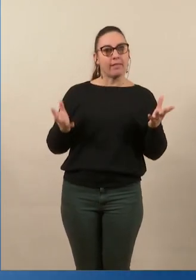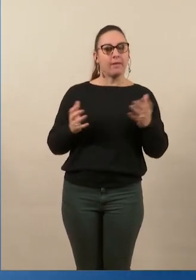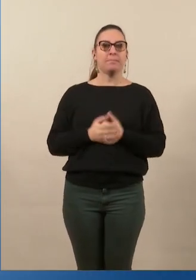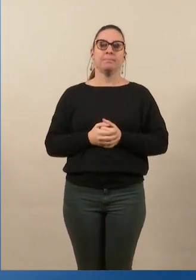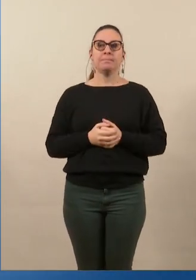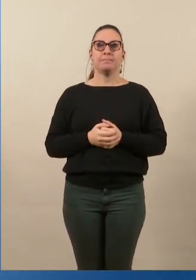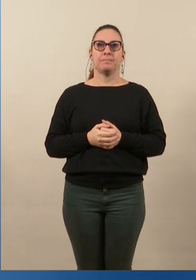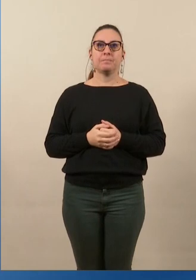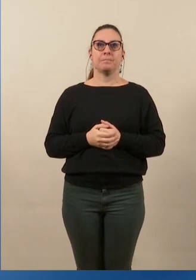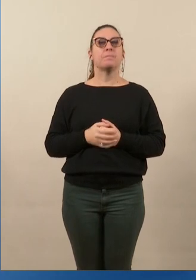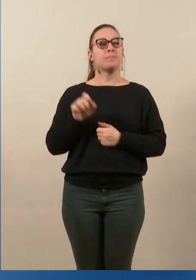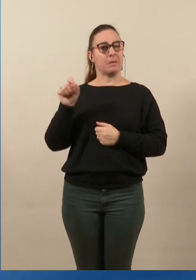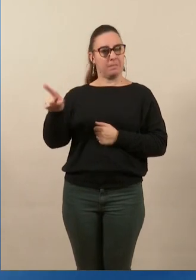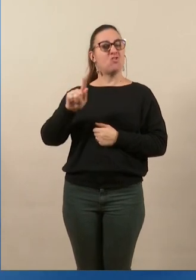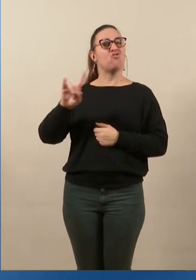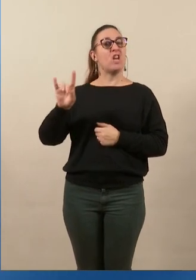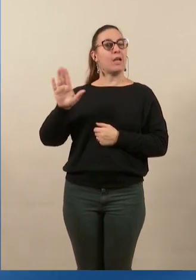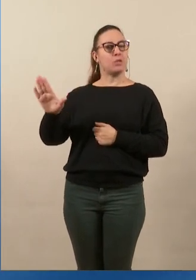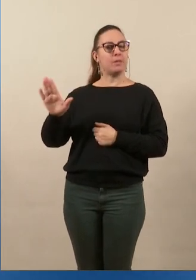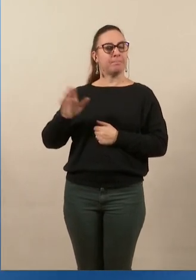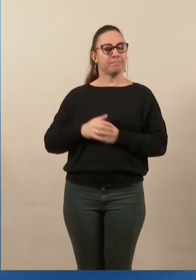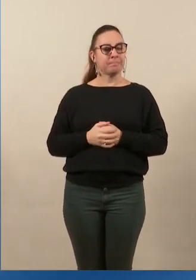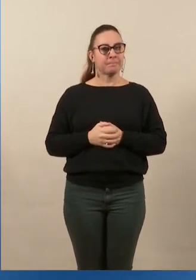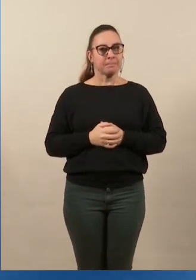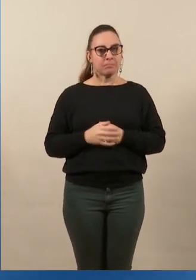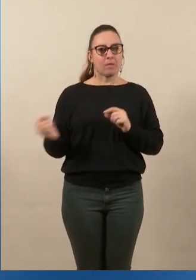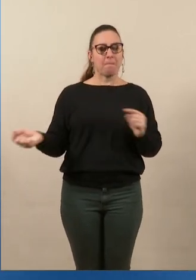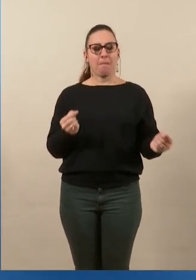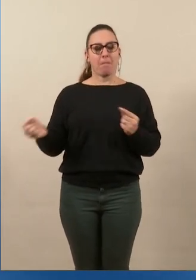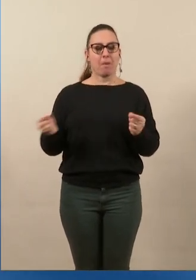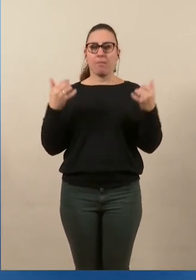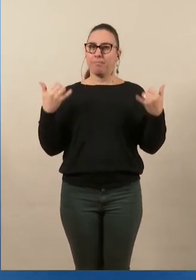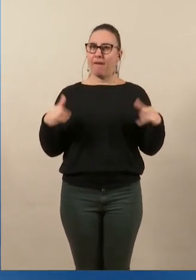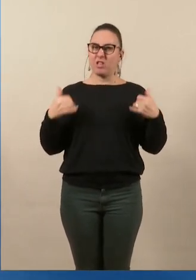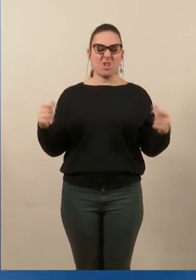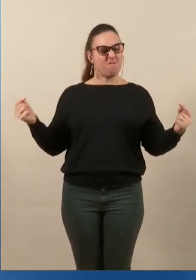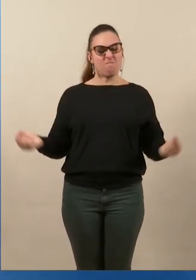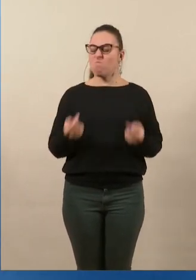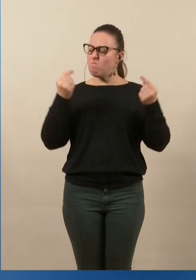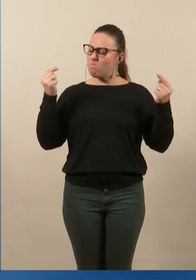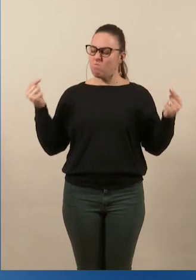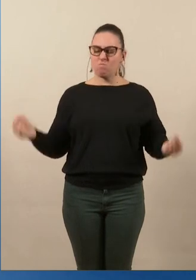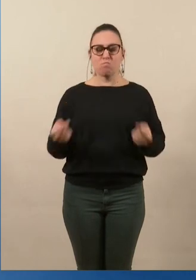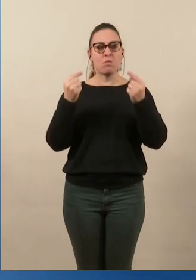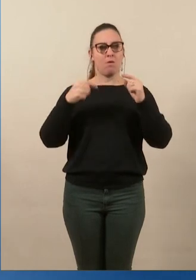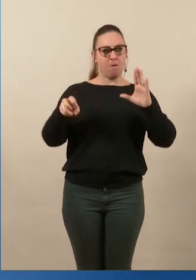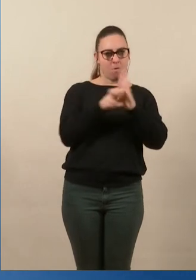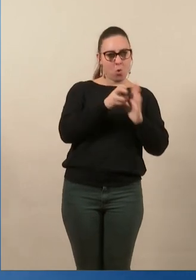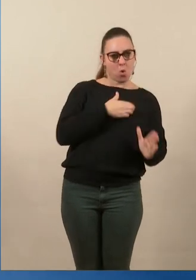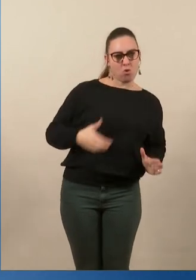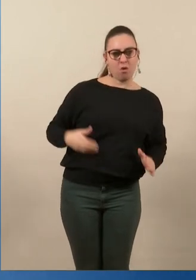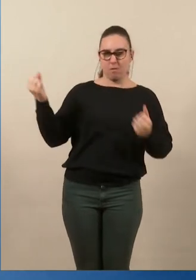pour Grenoble habitat la la guerre continue la guerre Grenoble contre la